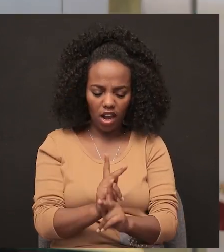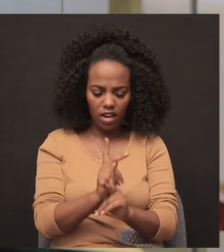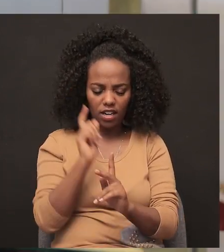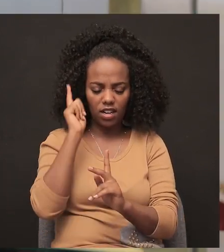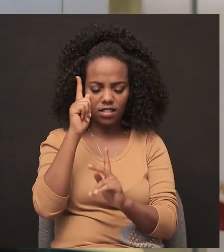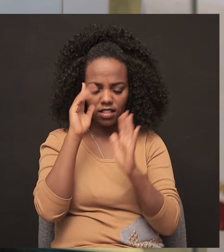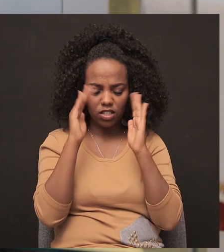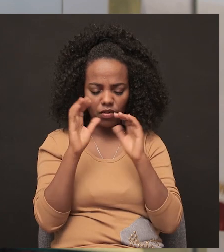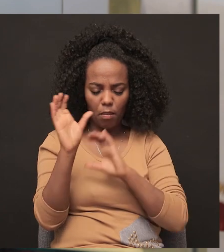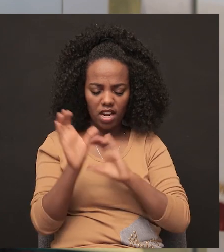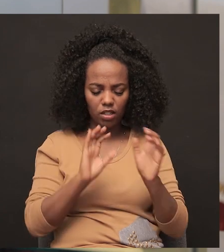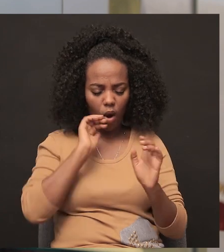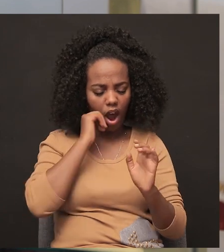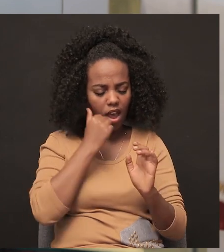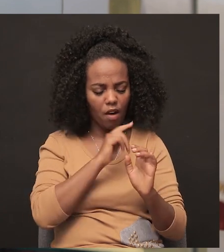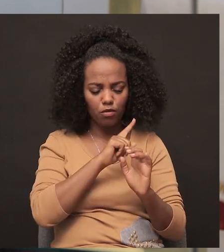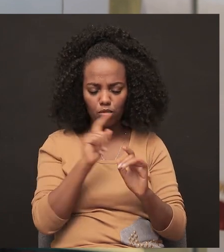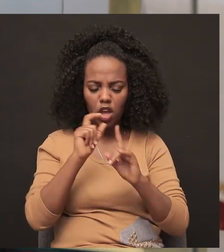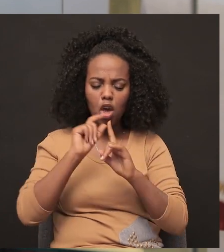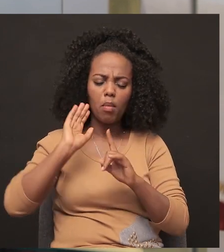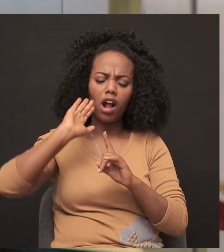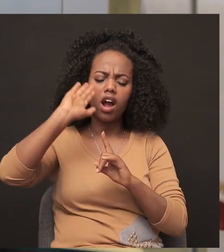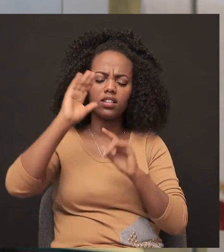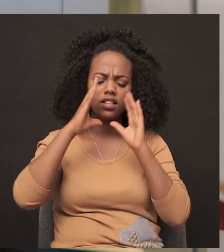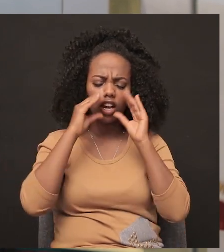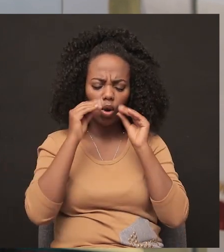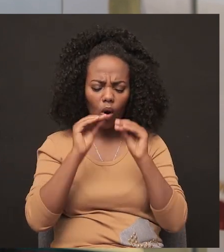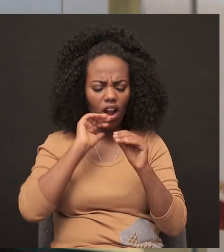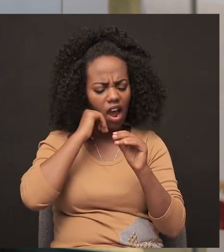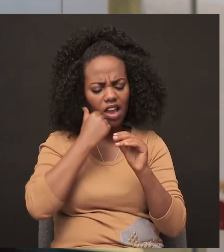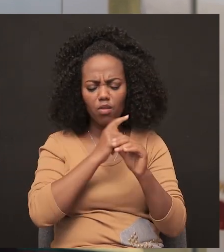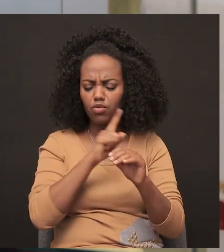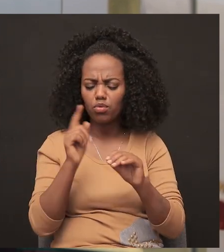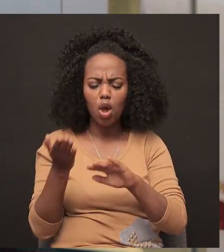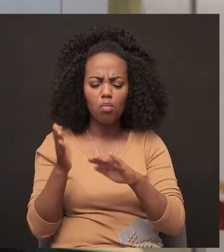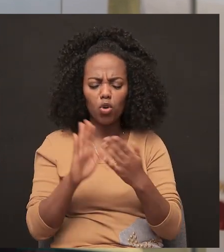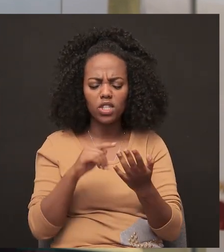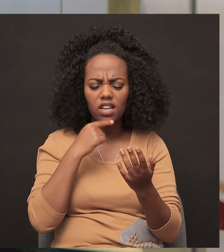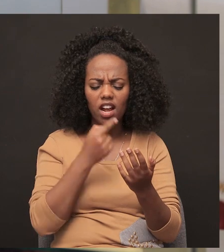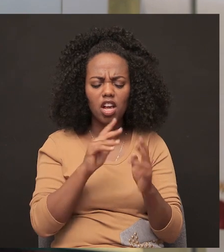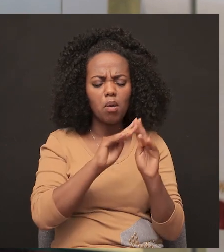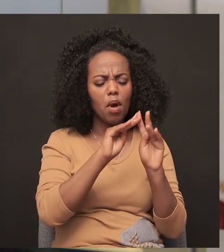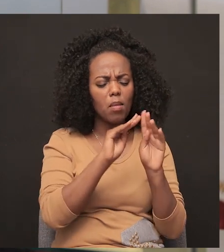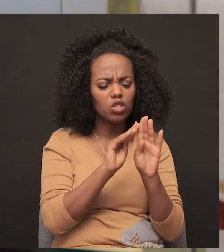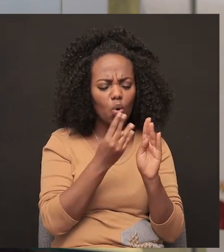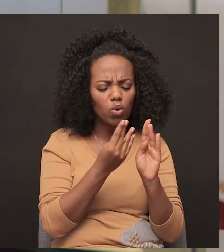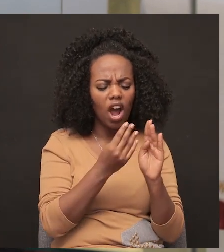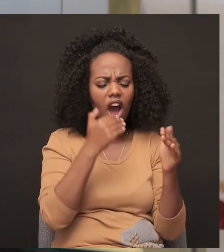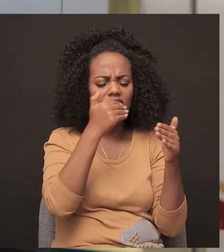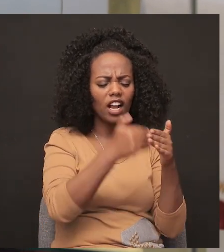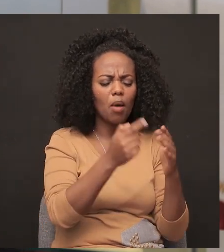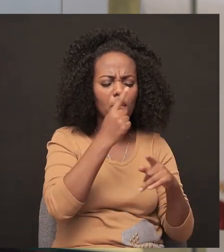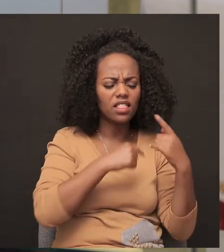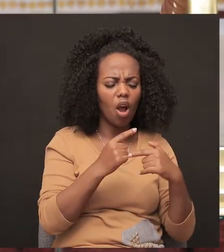አንተን ተስፋ የሚያደርጉ አያፍሩም በቃል ተነግሮናል አያፍሩም ሞት እንደዚህ ይለናል በመስኮቶቻቸው አጠገም